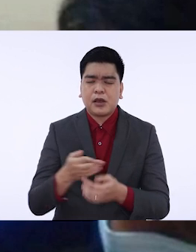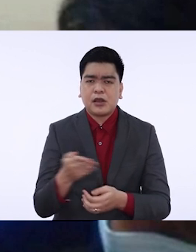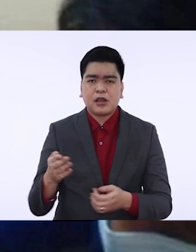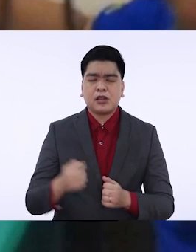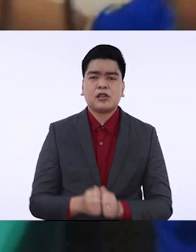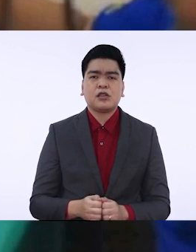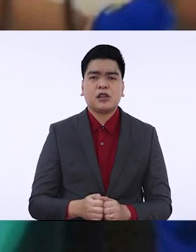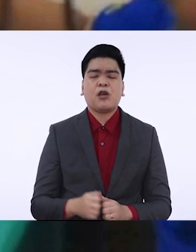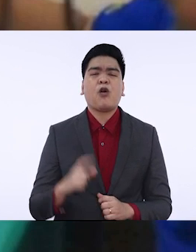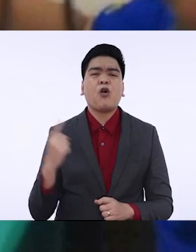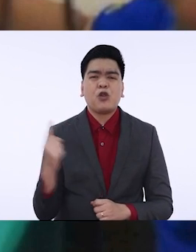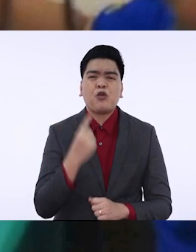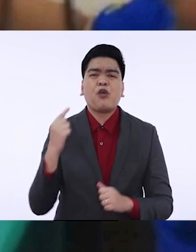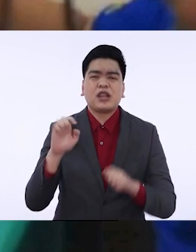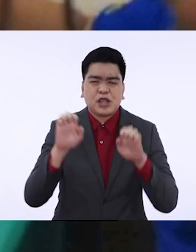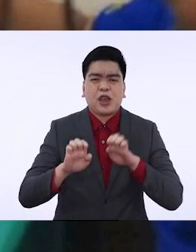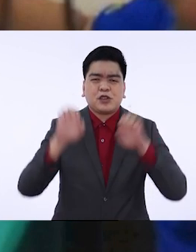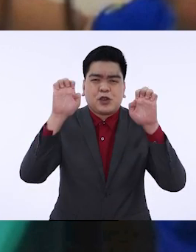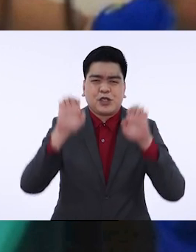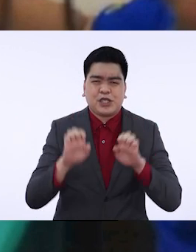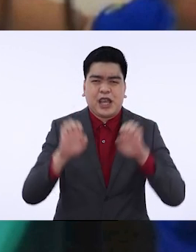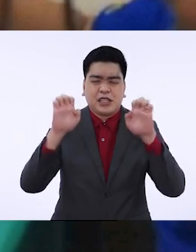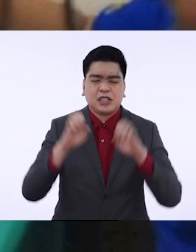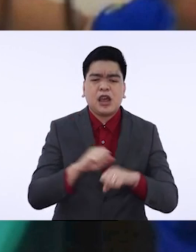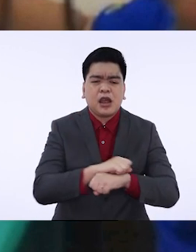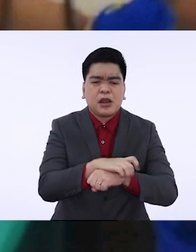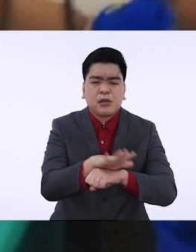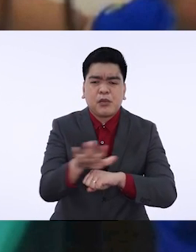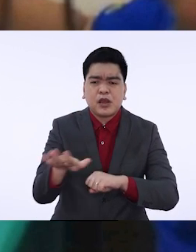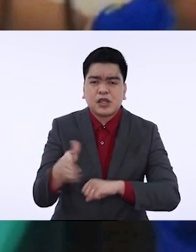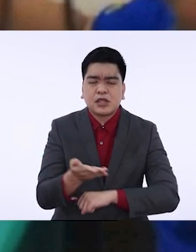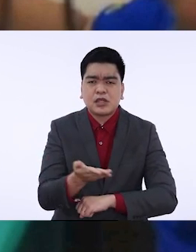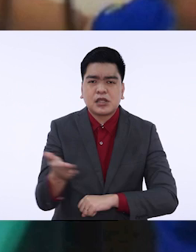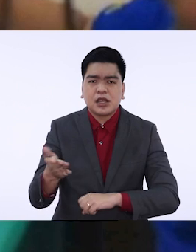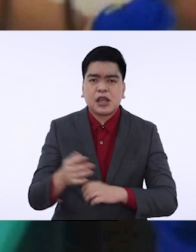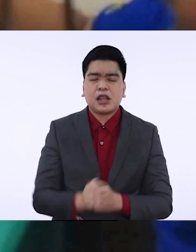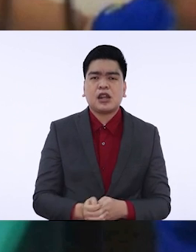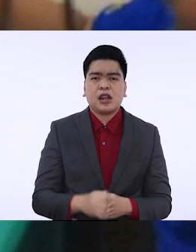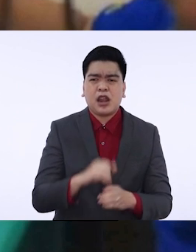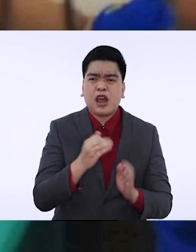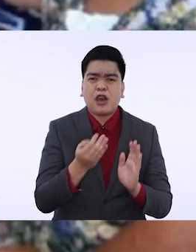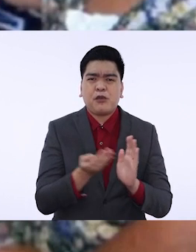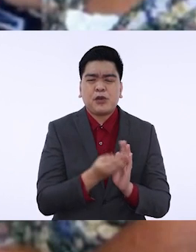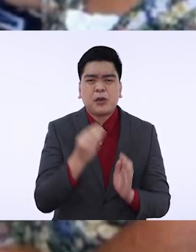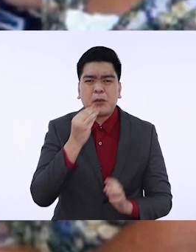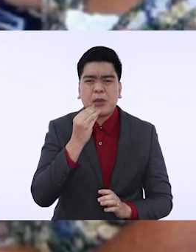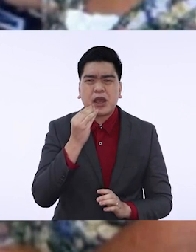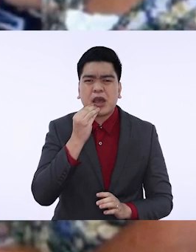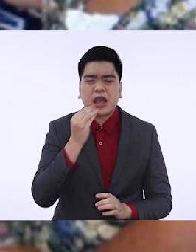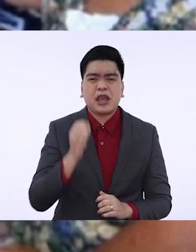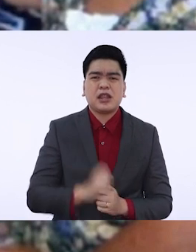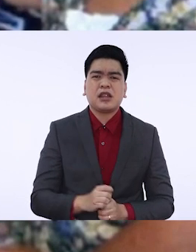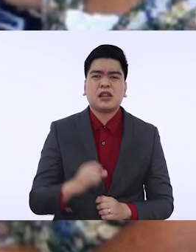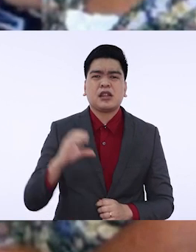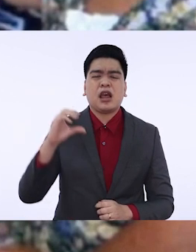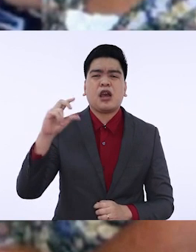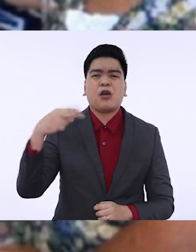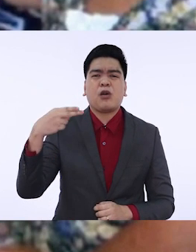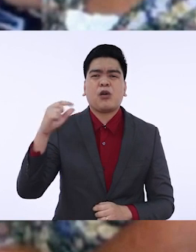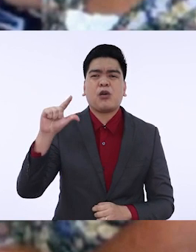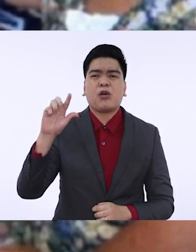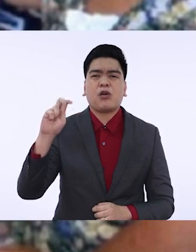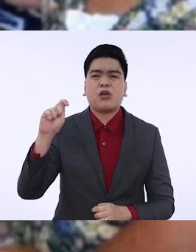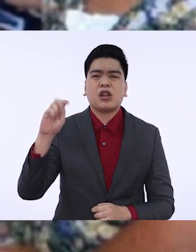kanilang pag-ehersisyo. Pinapayuhan din sila na umiwas sa mga mamantika at maalat na pagkain at maging sa labis